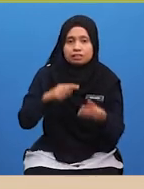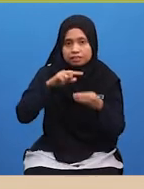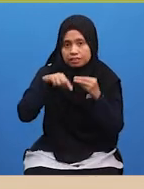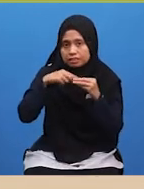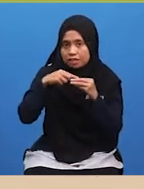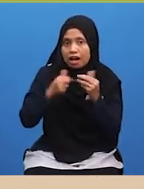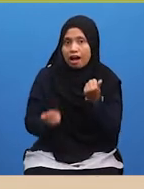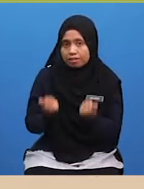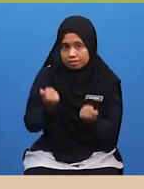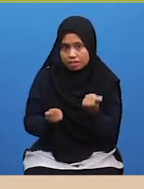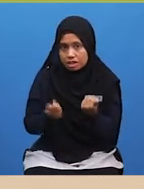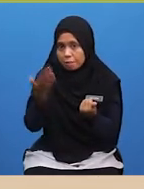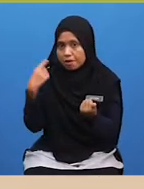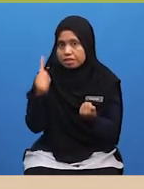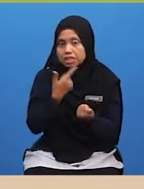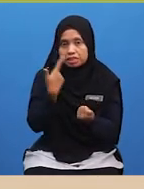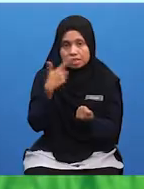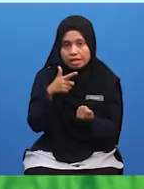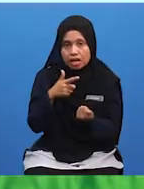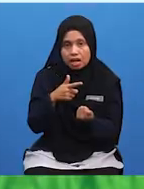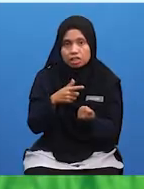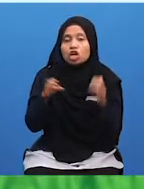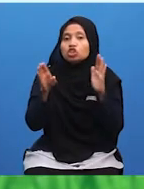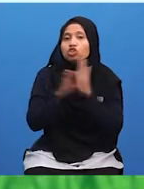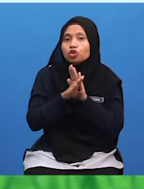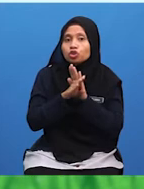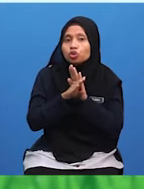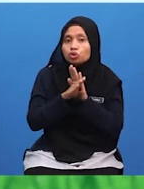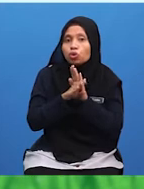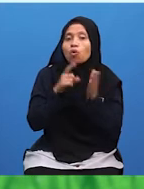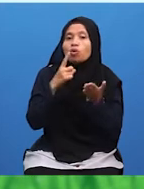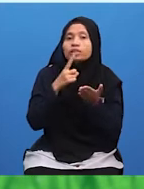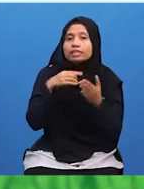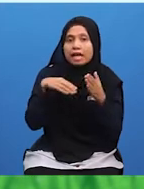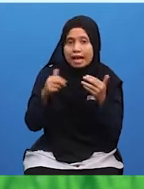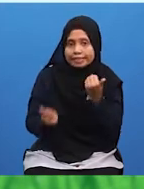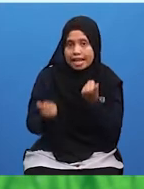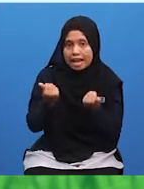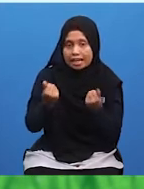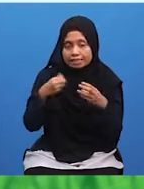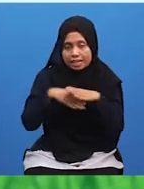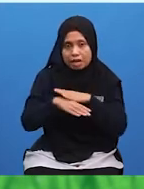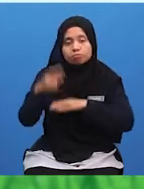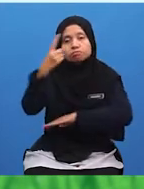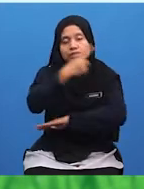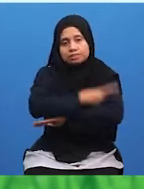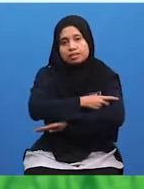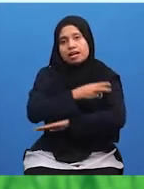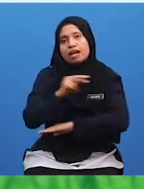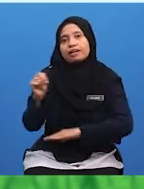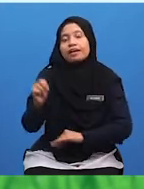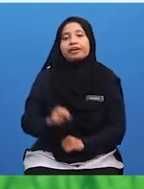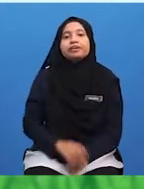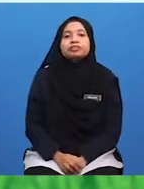nilai keadilan, mari kita lihat beberapa contoh tindakan adil dalam perlakuan seharian